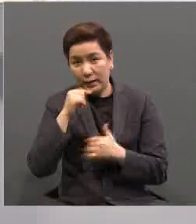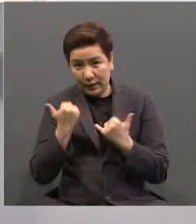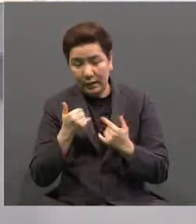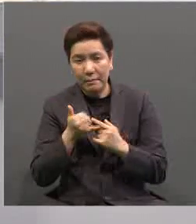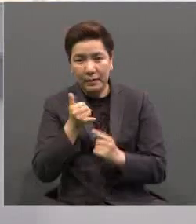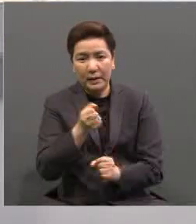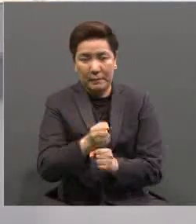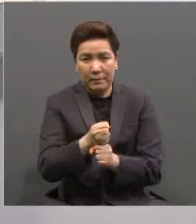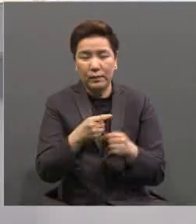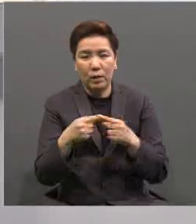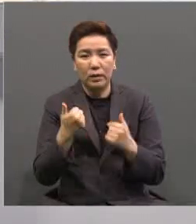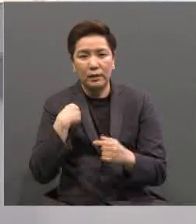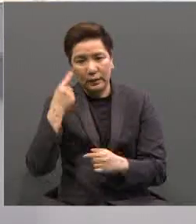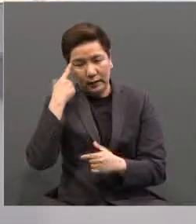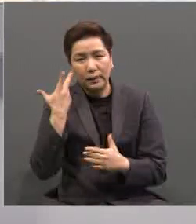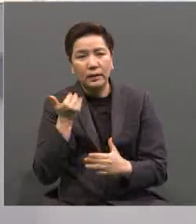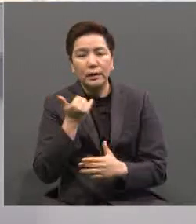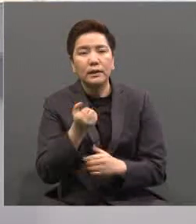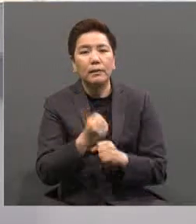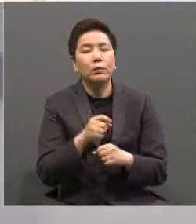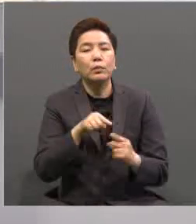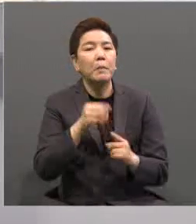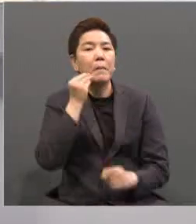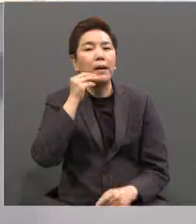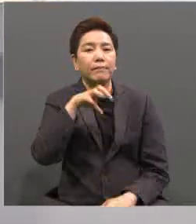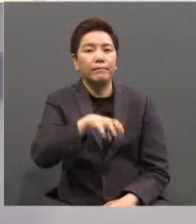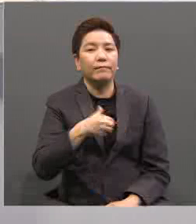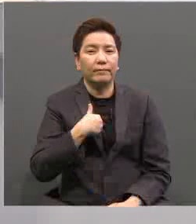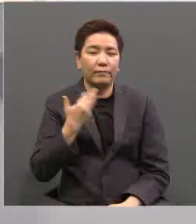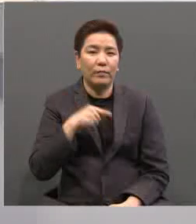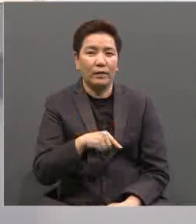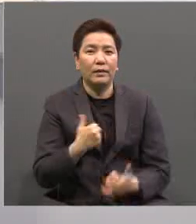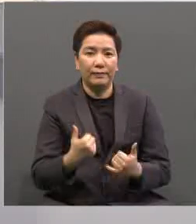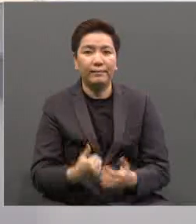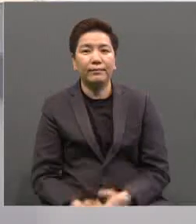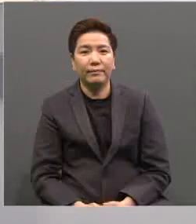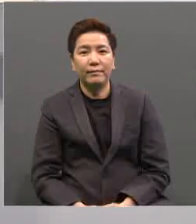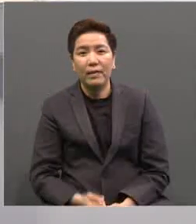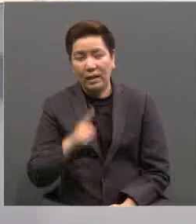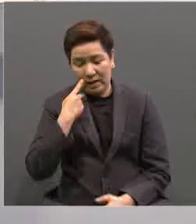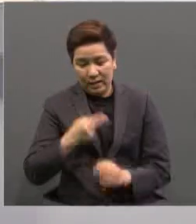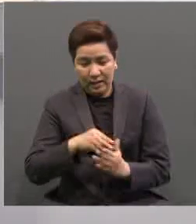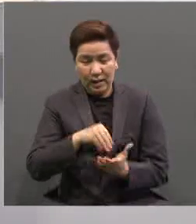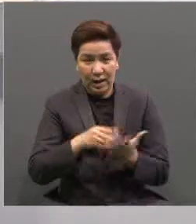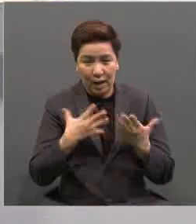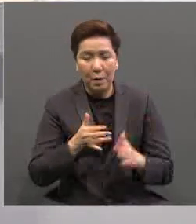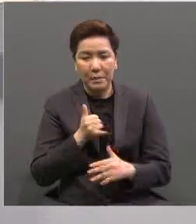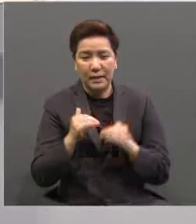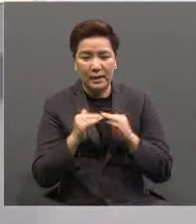ทำงานกันอีกใช่ไหมก็เลยนั่นแหละค่ะไปใช้สิทธิ์เลือกตั้งล่วงหน้ากันก่อนดีกว่านะคะลงทะเบียนไว้ก็ไปใช้สิทธิ์ของตัวเองนะ